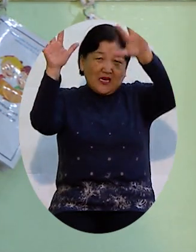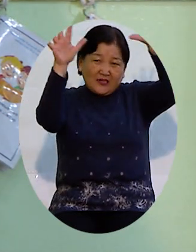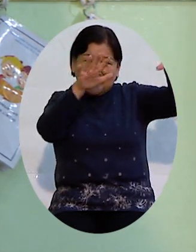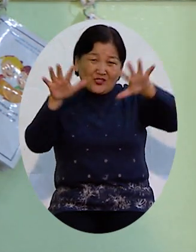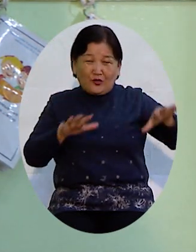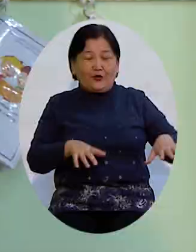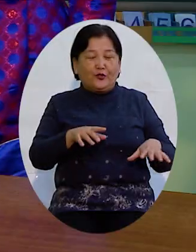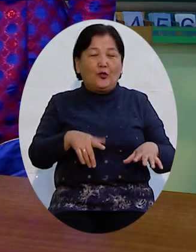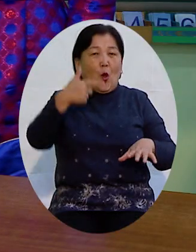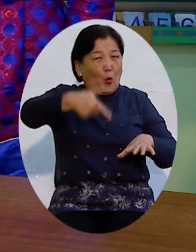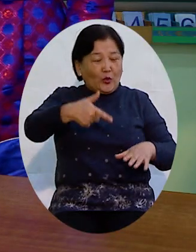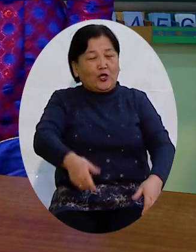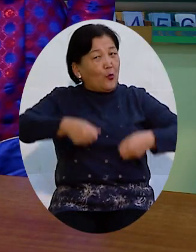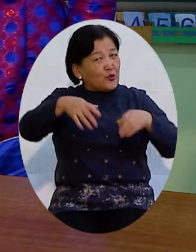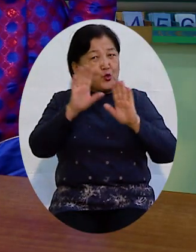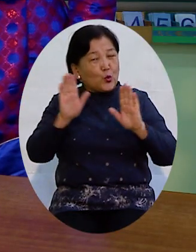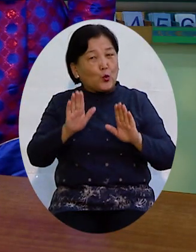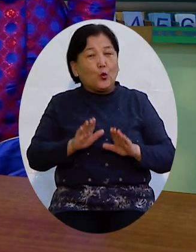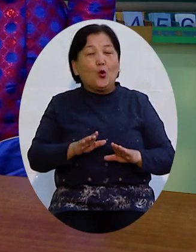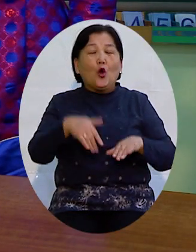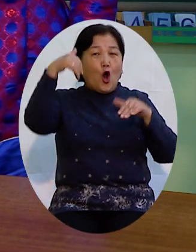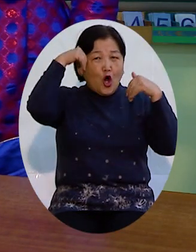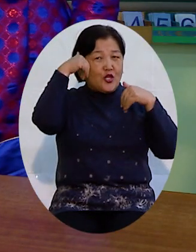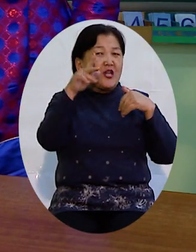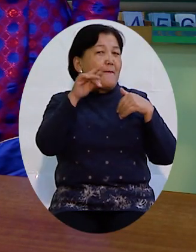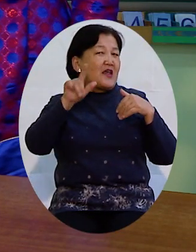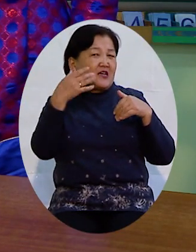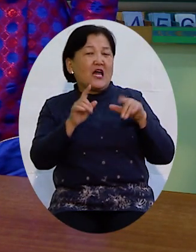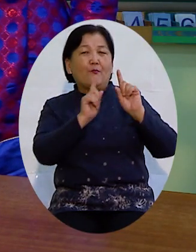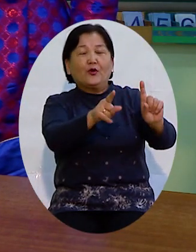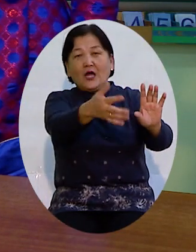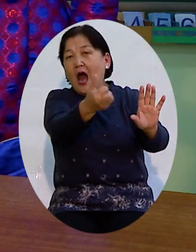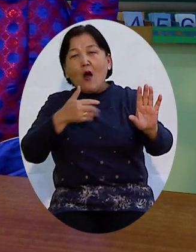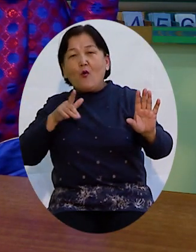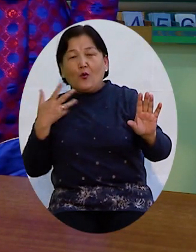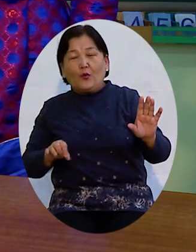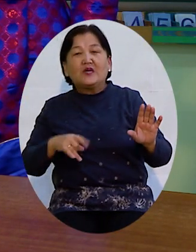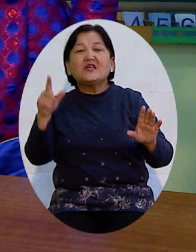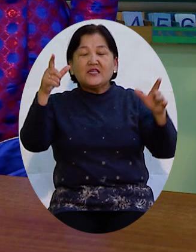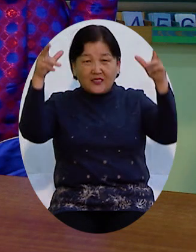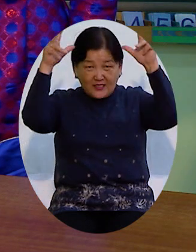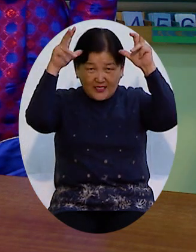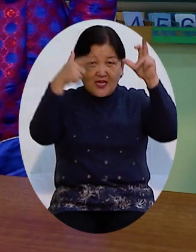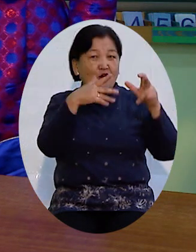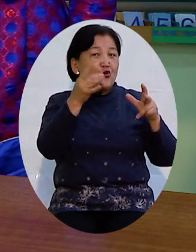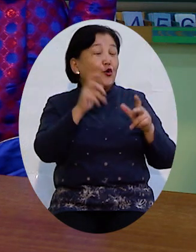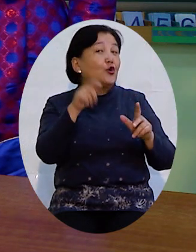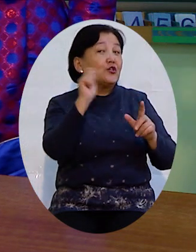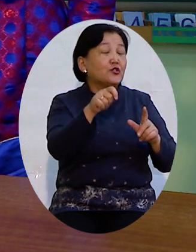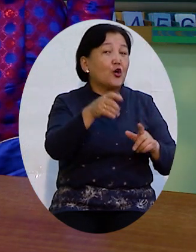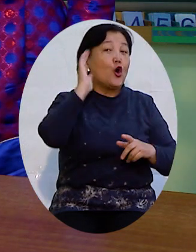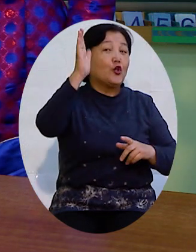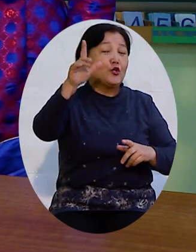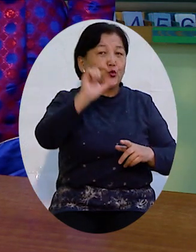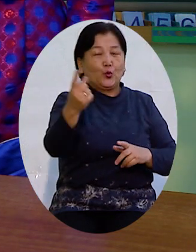бараа харахгүй, хонин дом барагтай л бол хүрхгүй, зэргөрөөс хүн эргүүлж, холоос гичэн